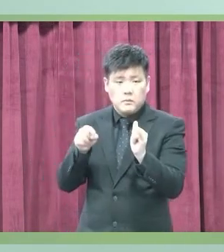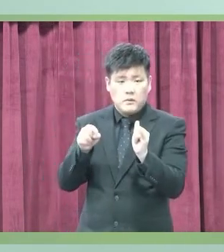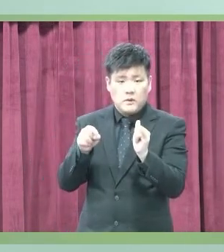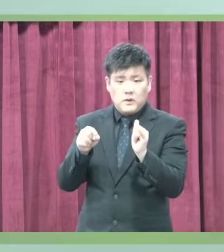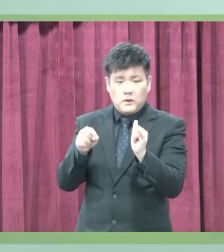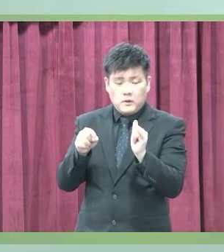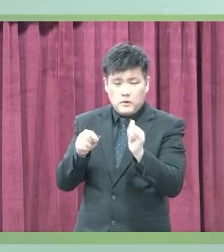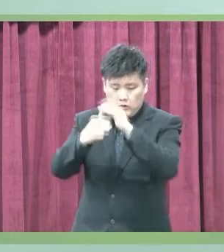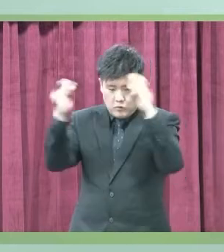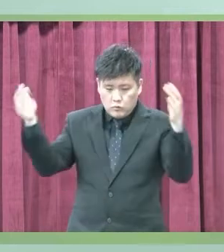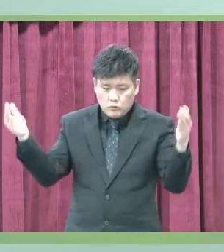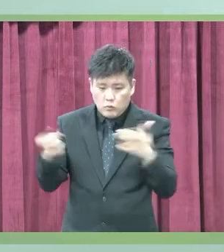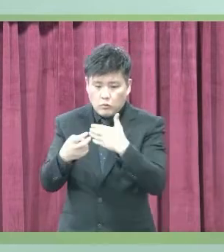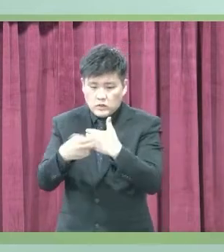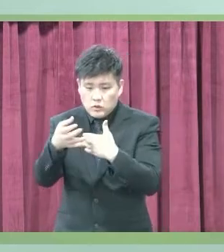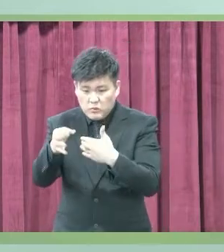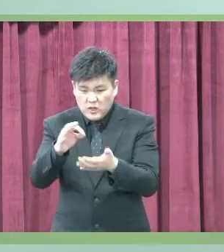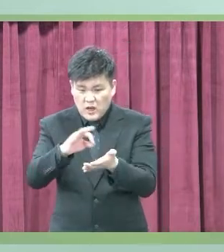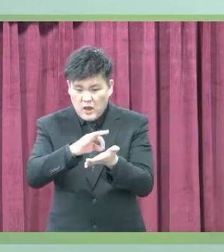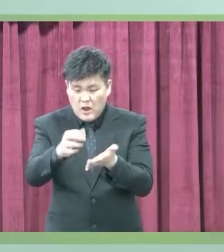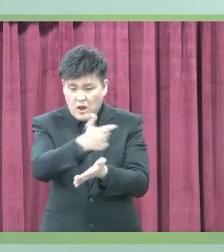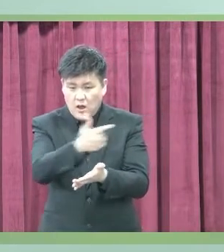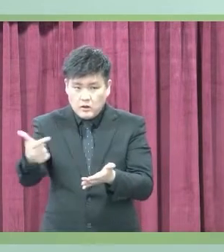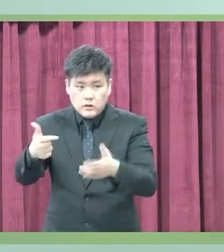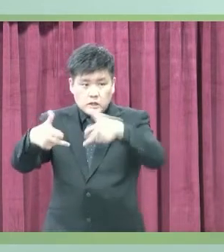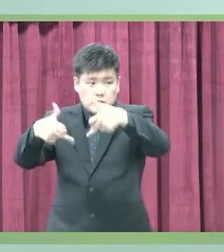총 진료비가 높은 장애 유형은